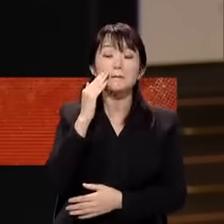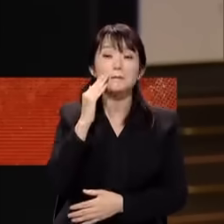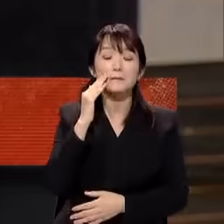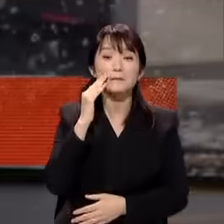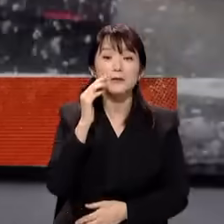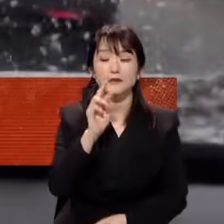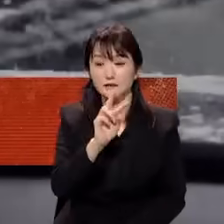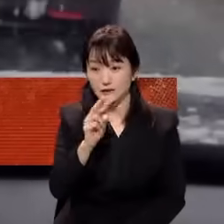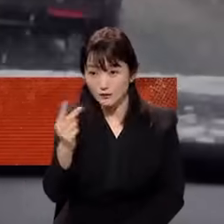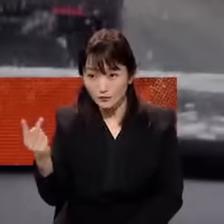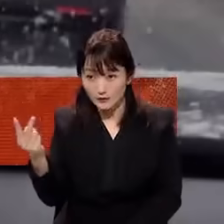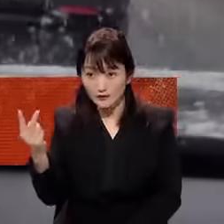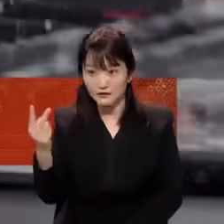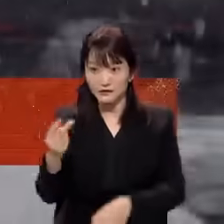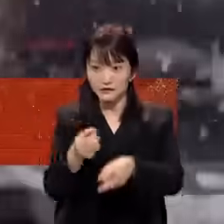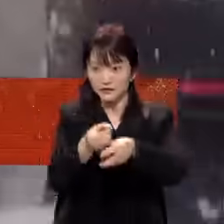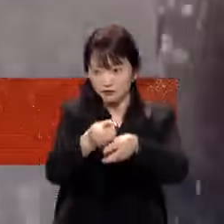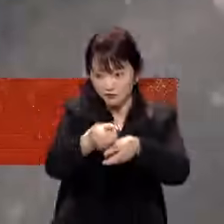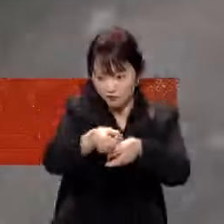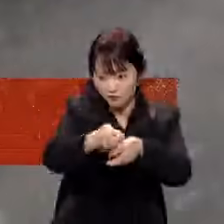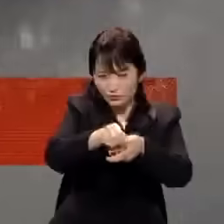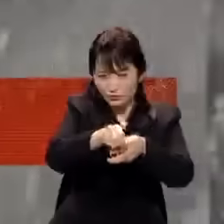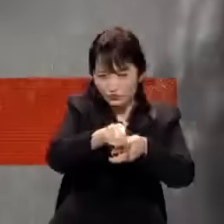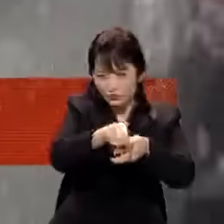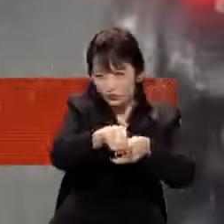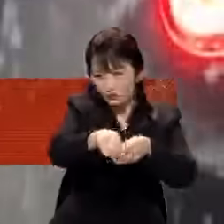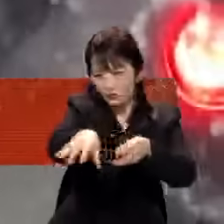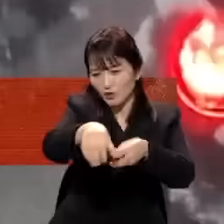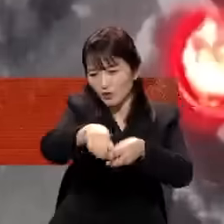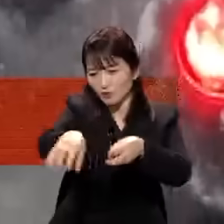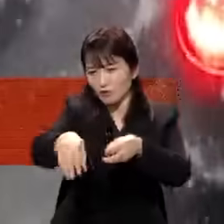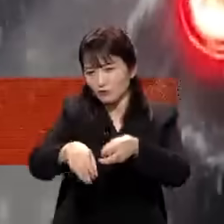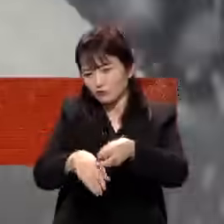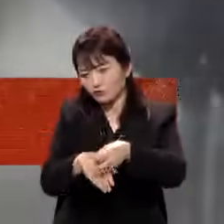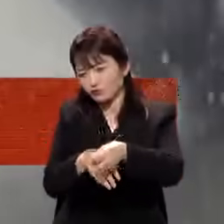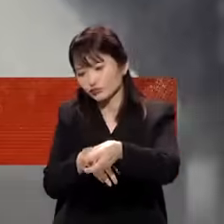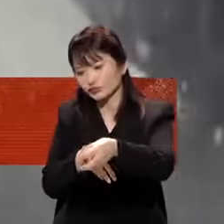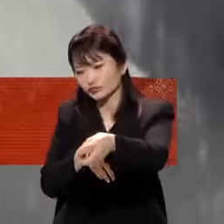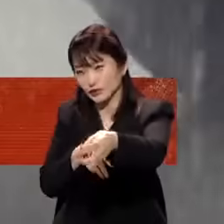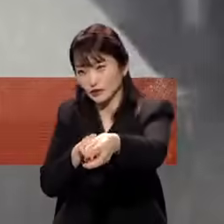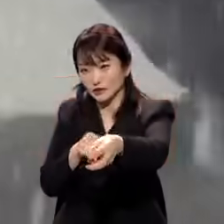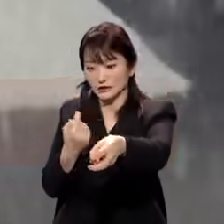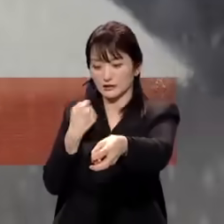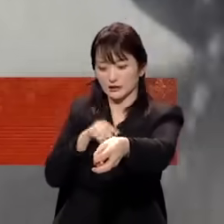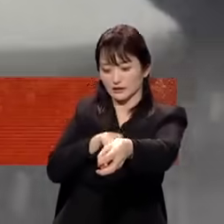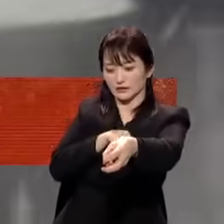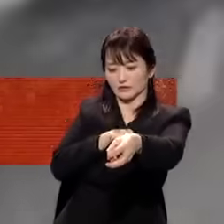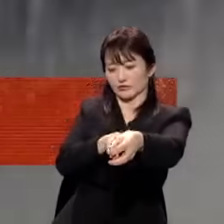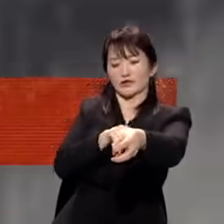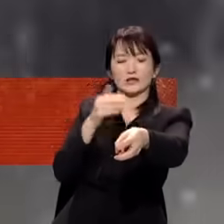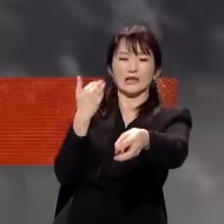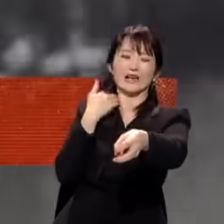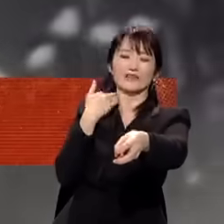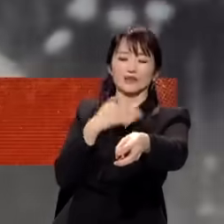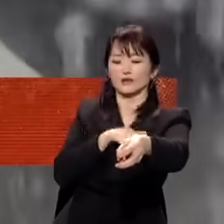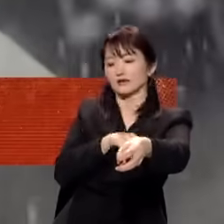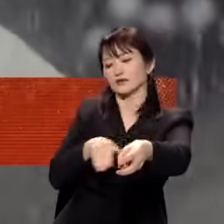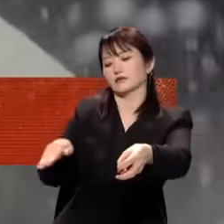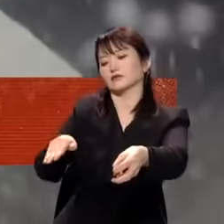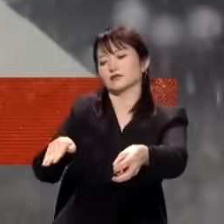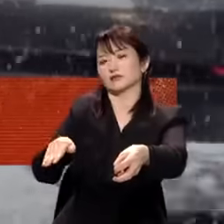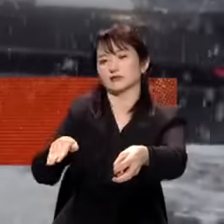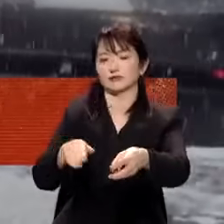염화칼슘을 뿌리면서 주행했지만 그 뒤에서 대기하던 차량은 해당 차선으로 통행하지 못하게 됐다고 합니다. 아,